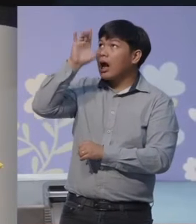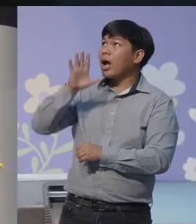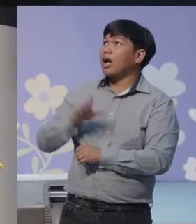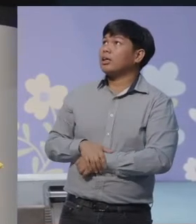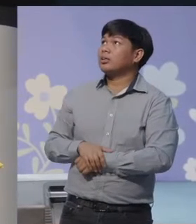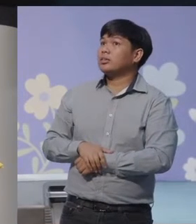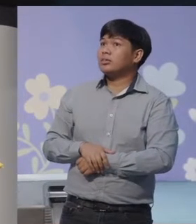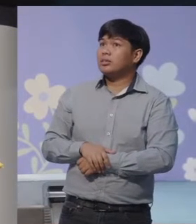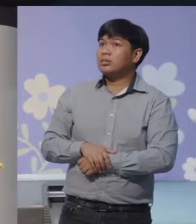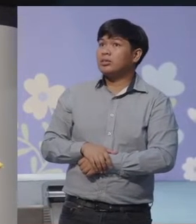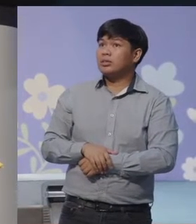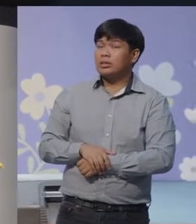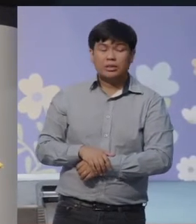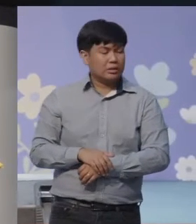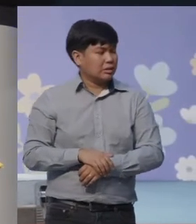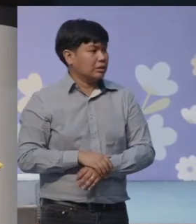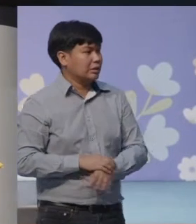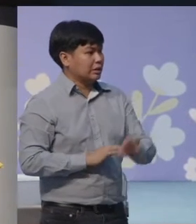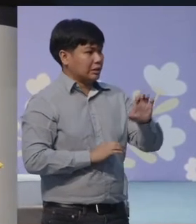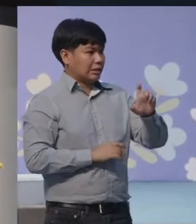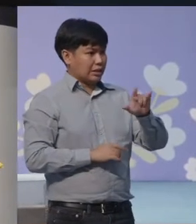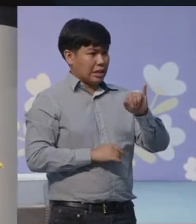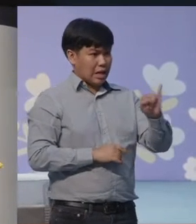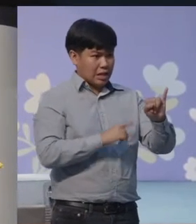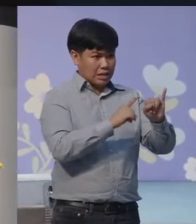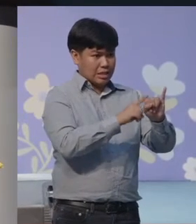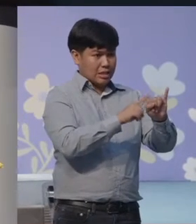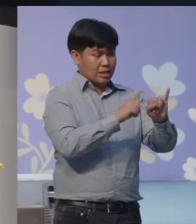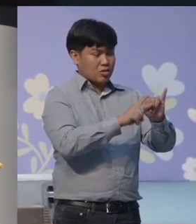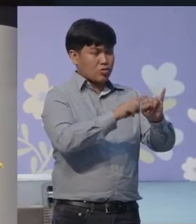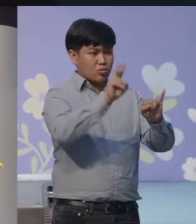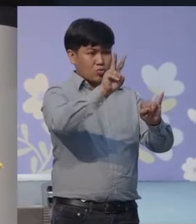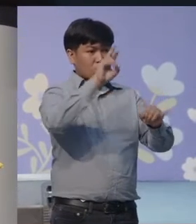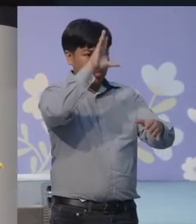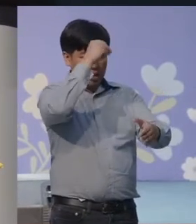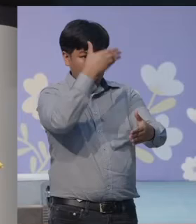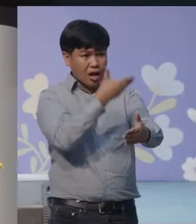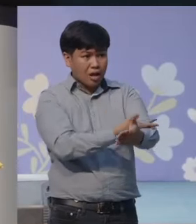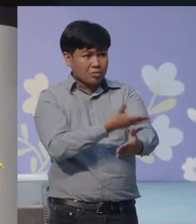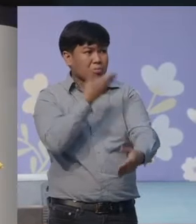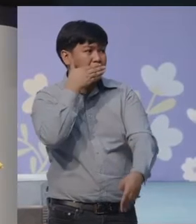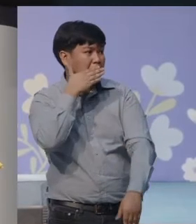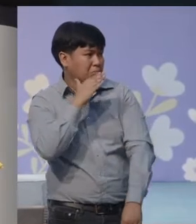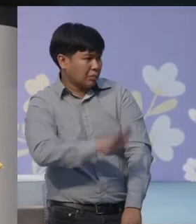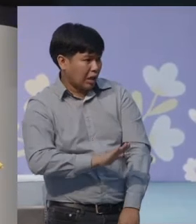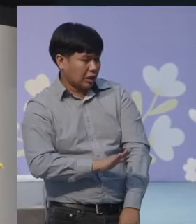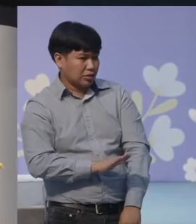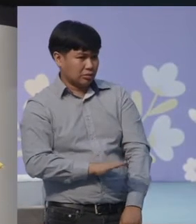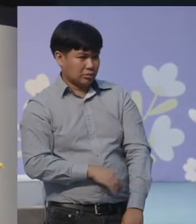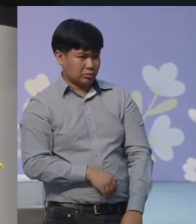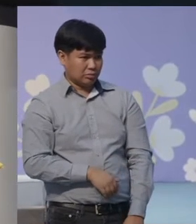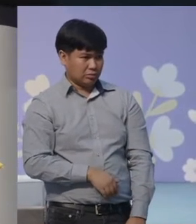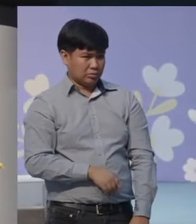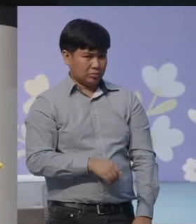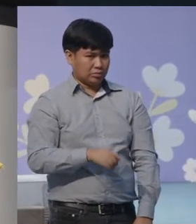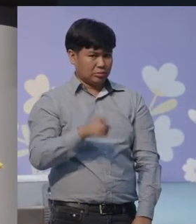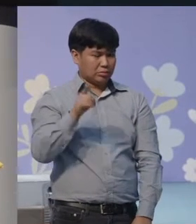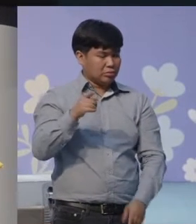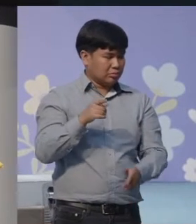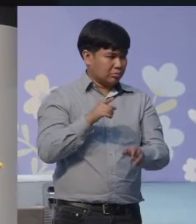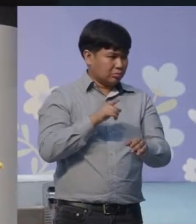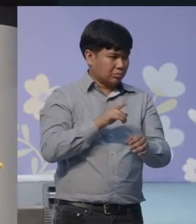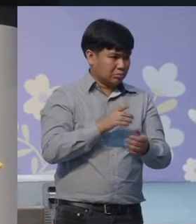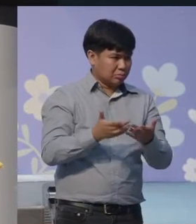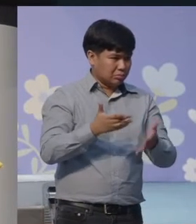Etong mga anak ni Eli, yung si Pinehas at saka si Hophni, napakasamang tao, mga predators.